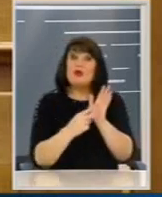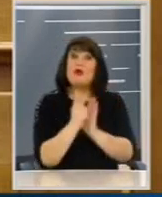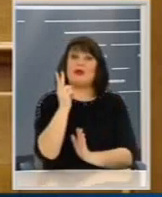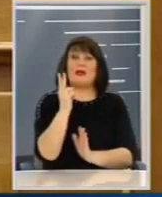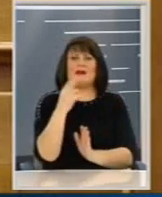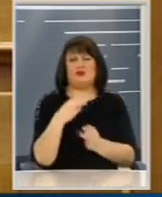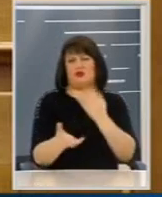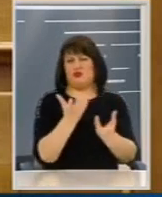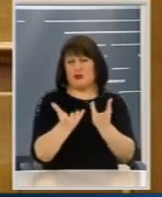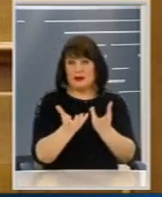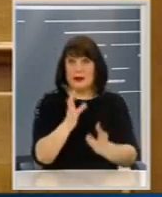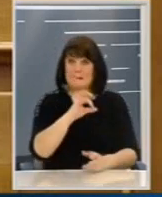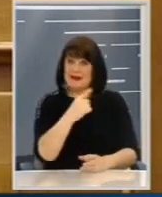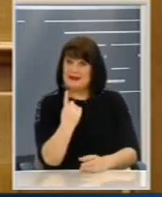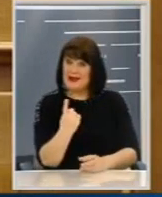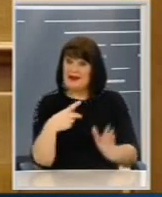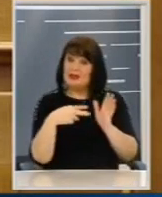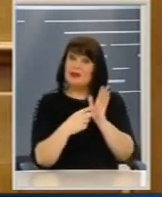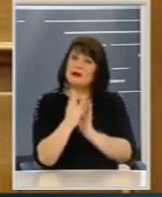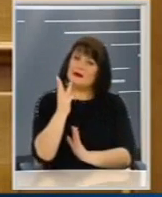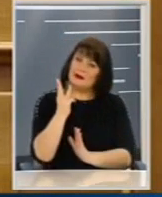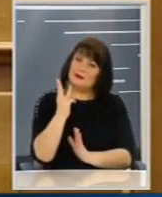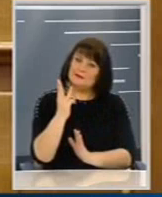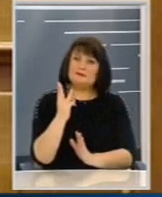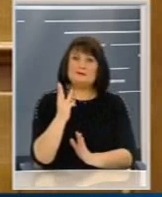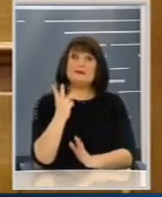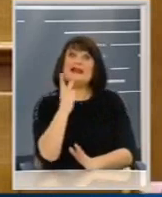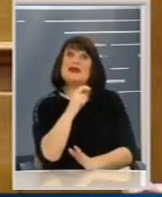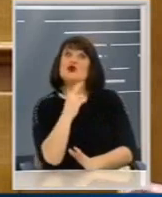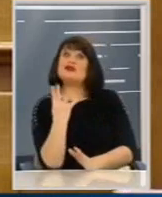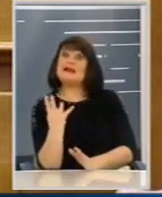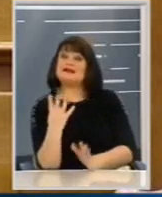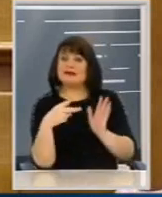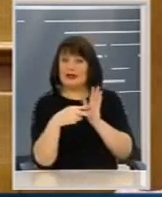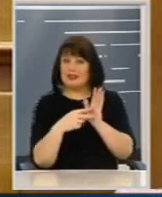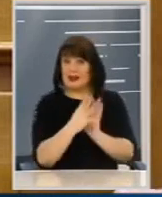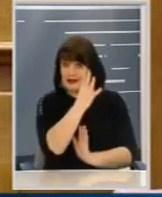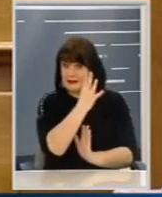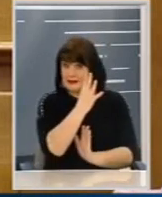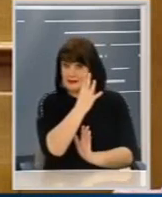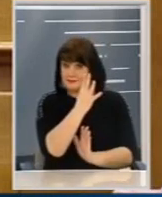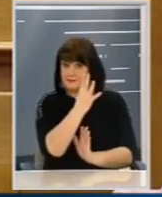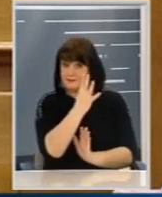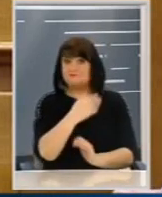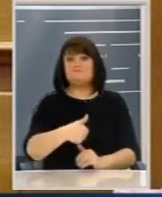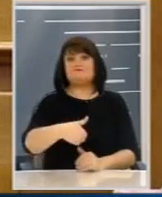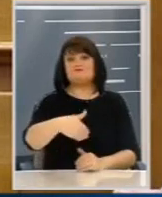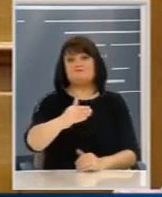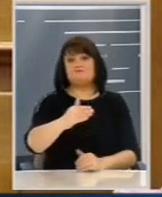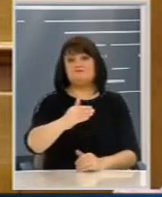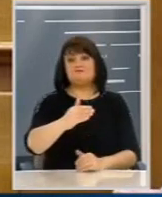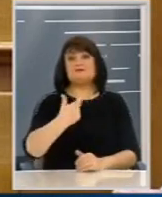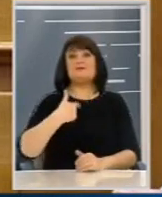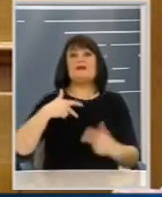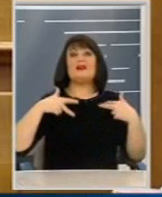2012, 51 το 2013, 24 το 2014 και μετά ήρθε αυτή η κυβέρνηση